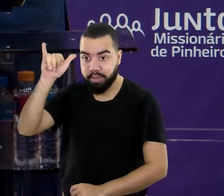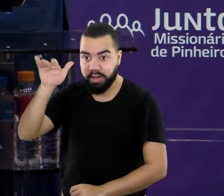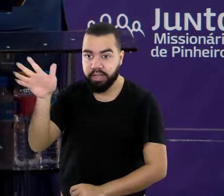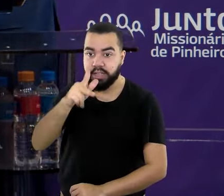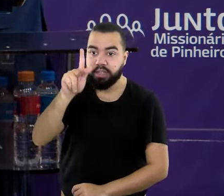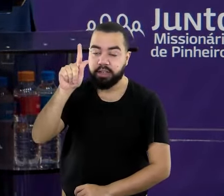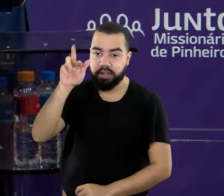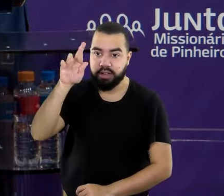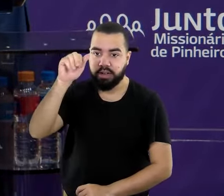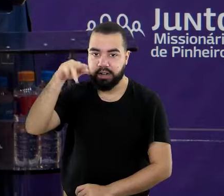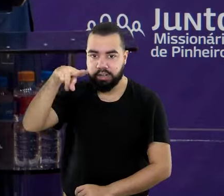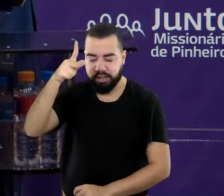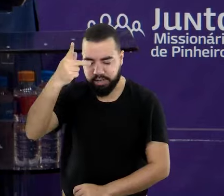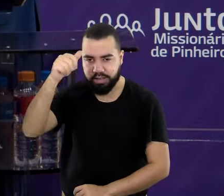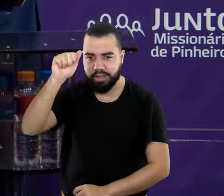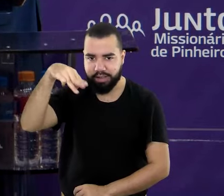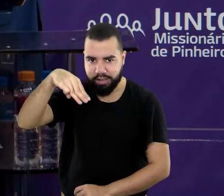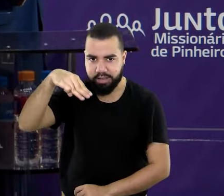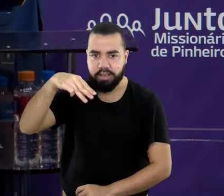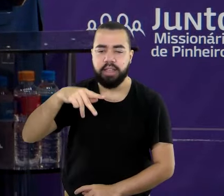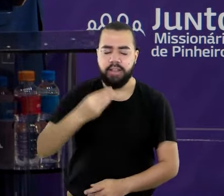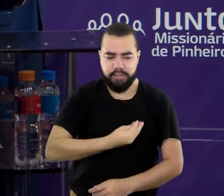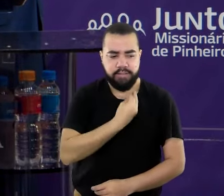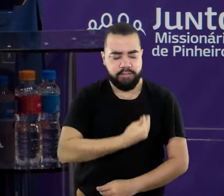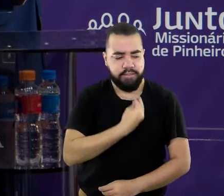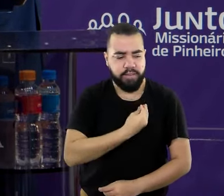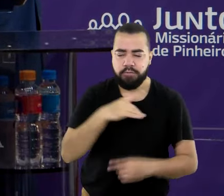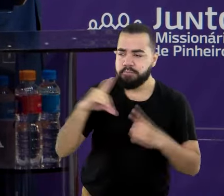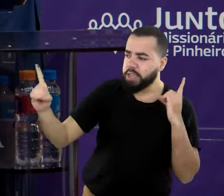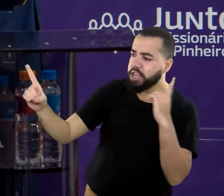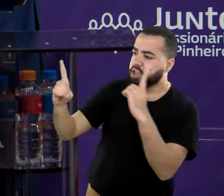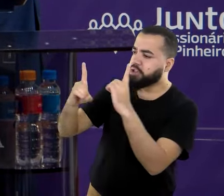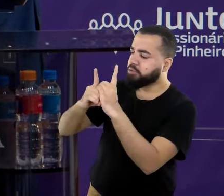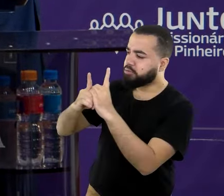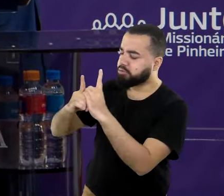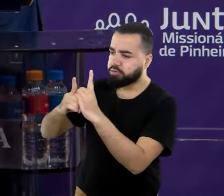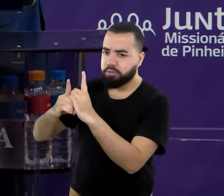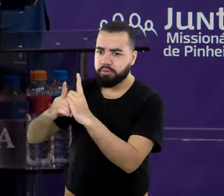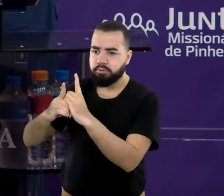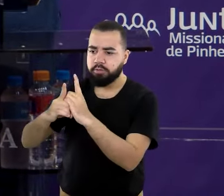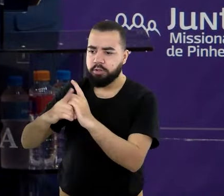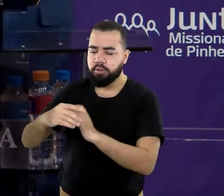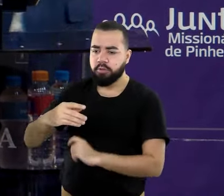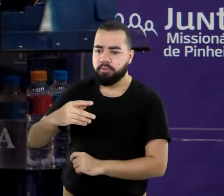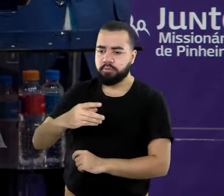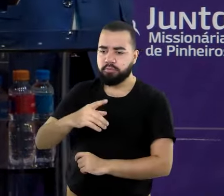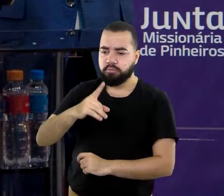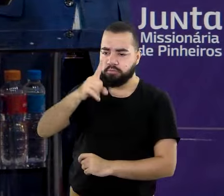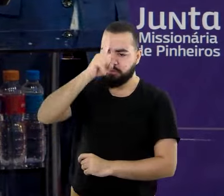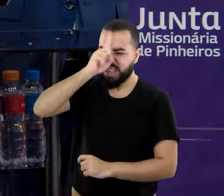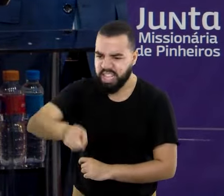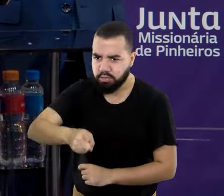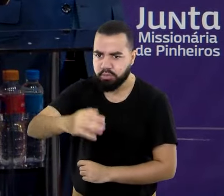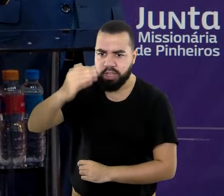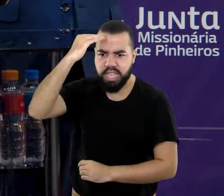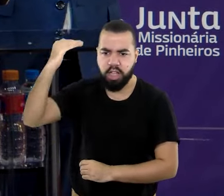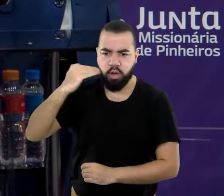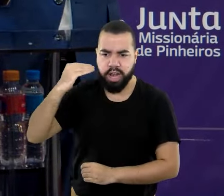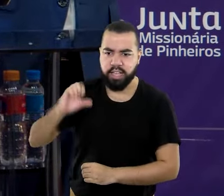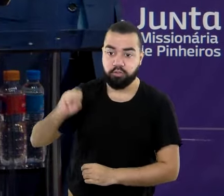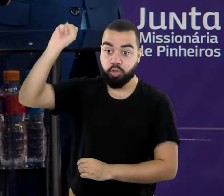김일성을 만났습니다. E ele encontrou com o ditador da Coreia do Norte, Kim Il-sung. 빌레그라 목사님이 쓴